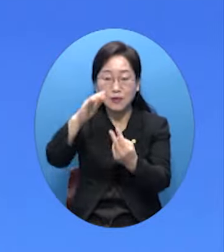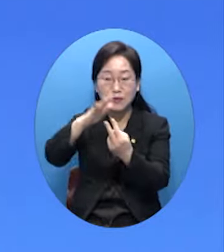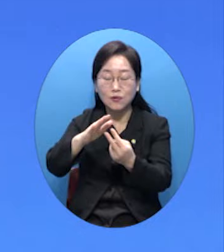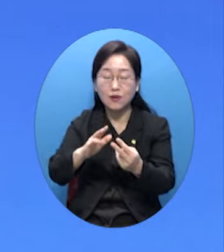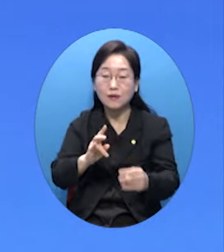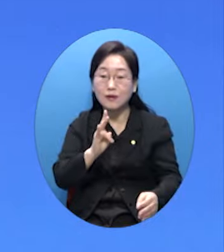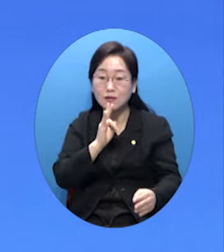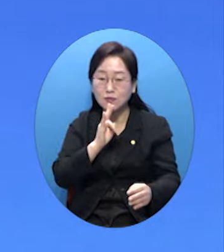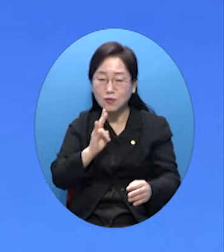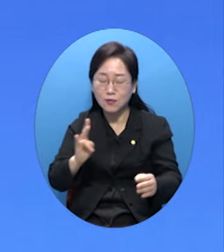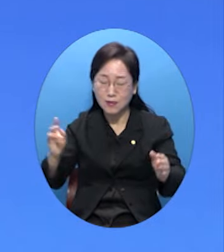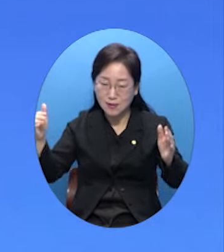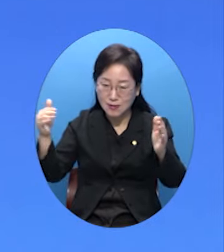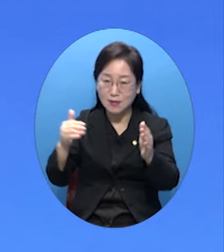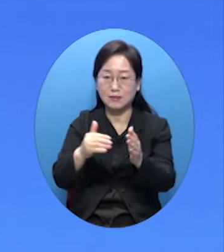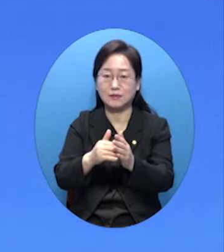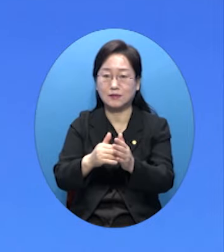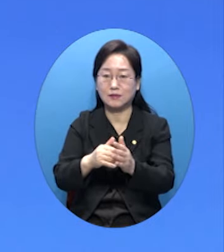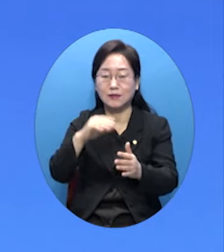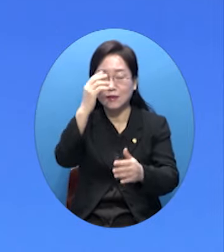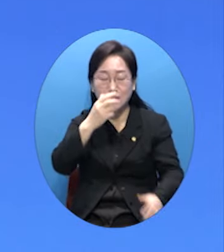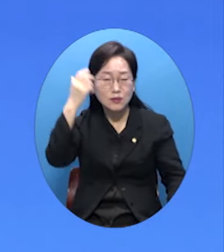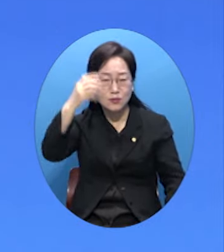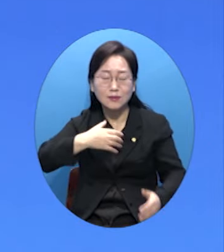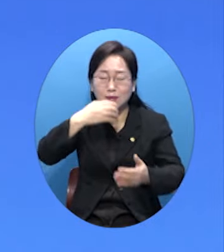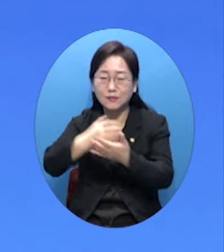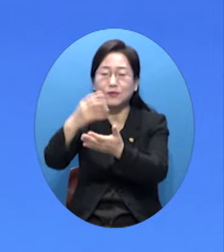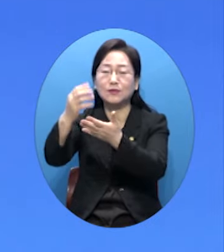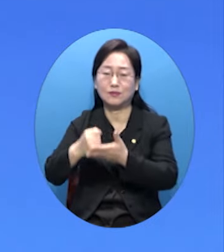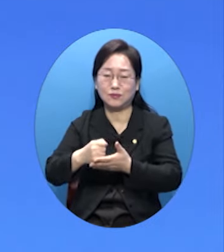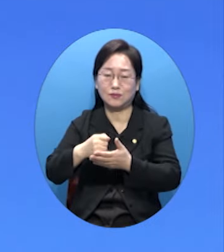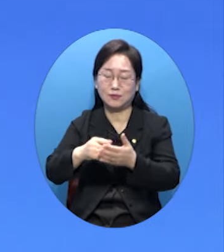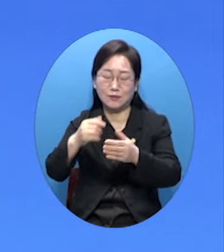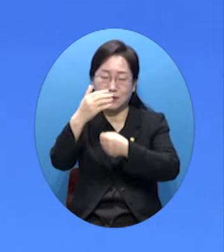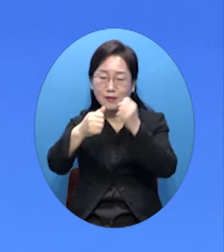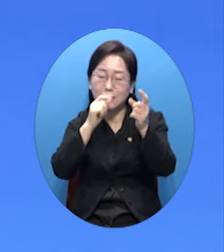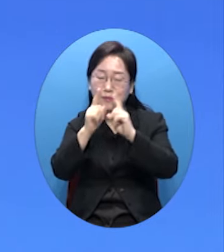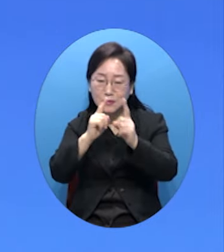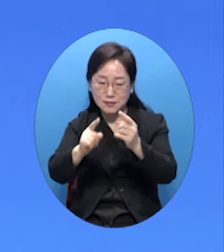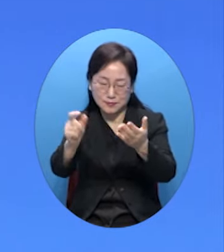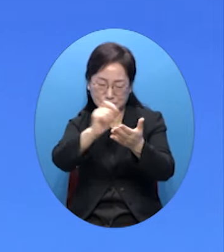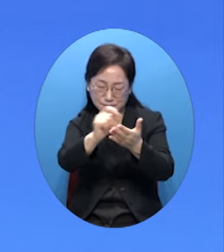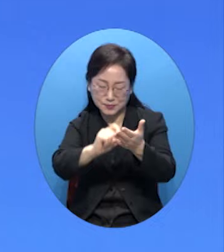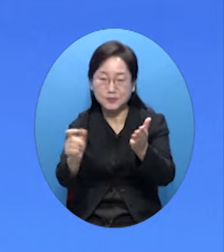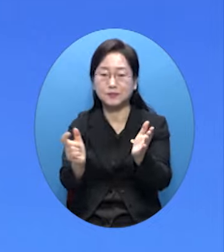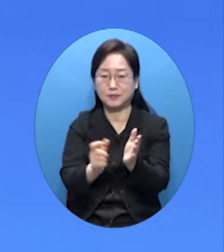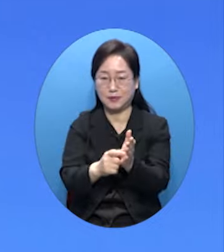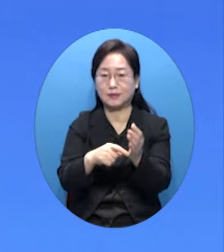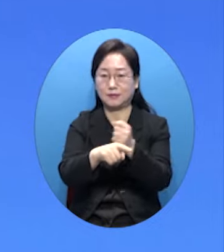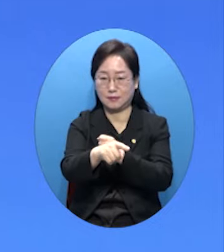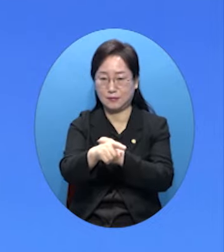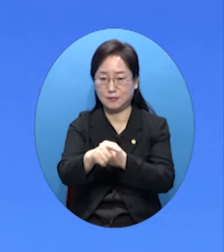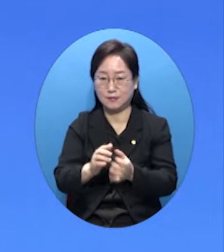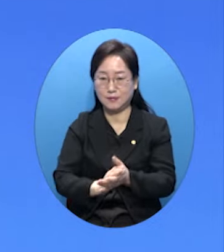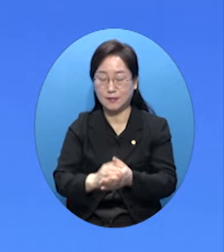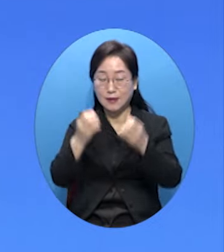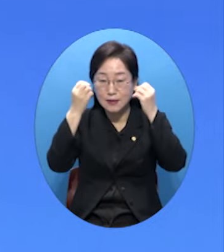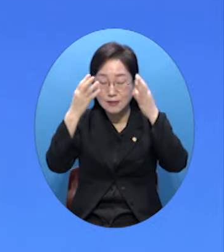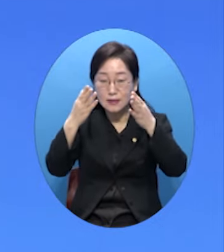끝까지 성령의 감동으로 쓰여진 하나님의 말씀입니다. 하나님의 말씀. 그